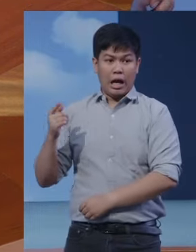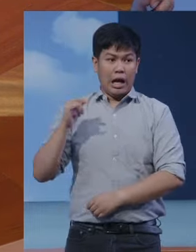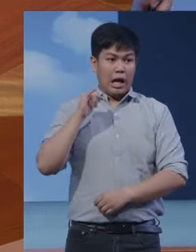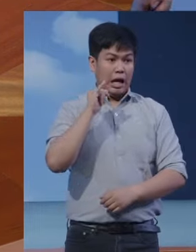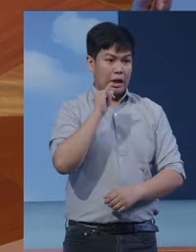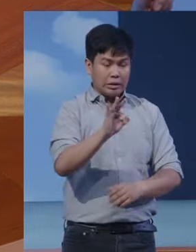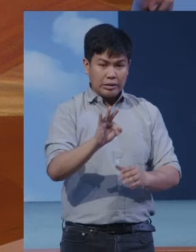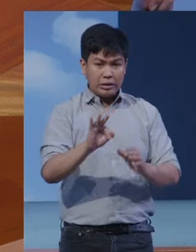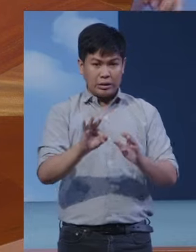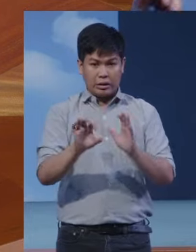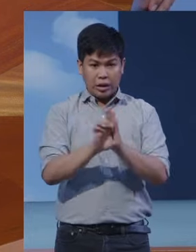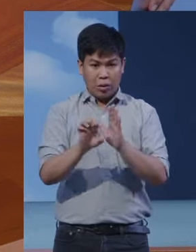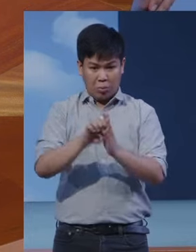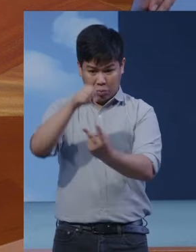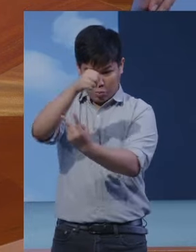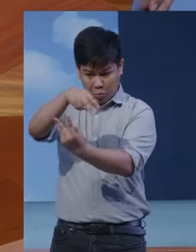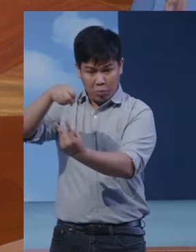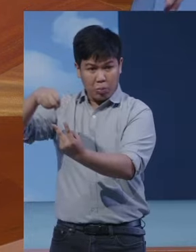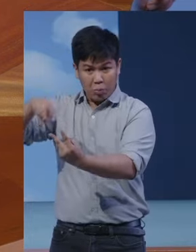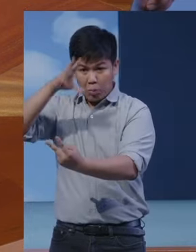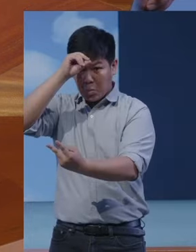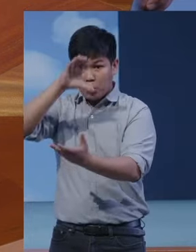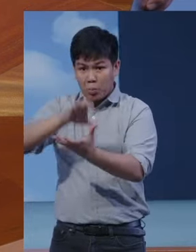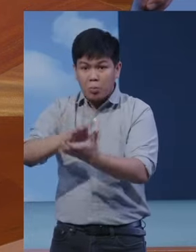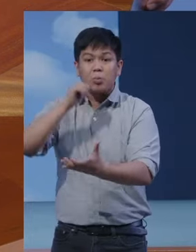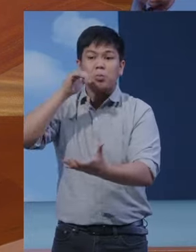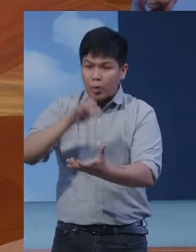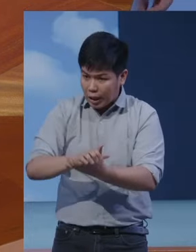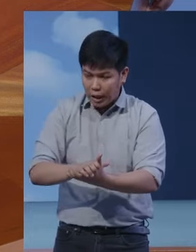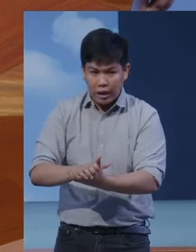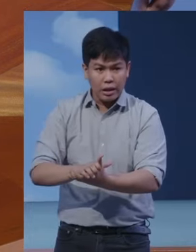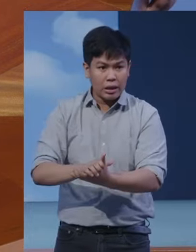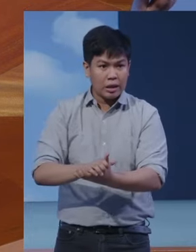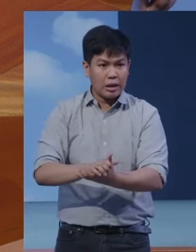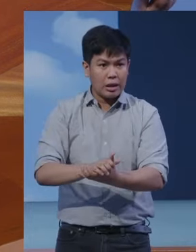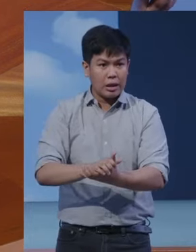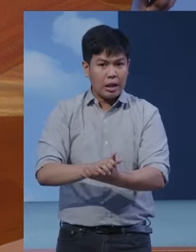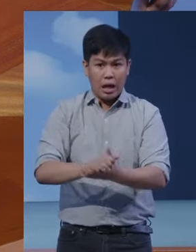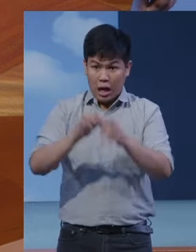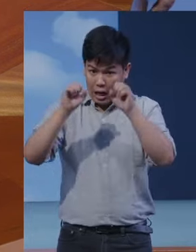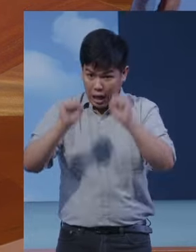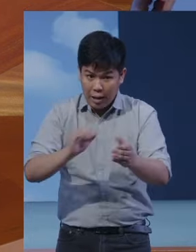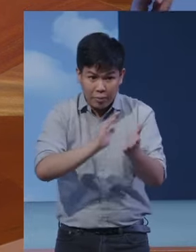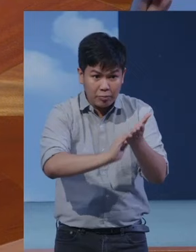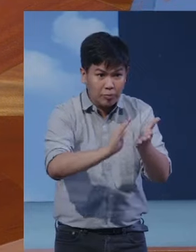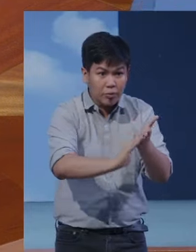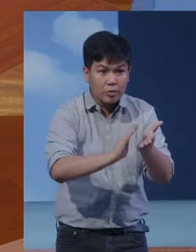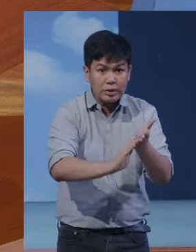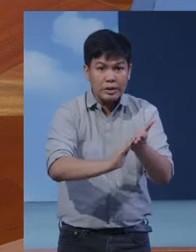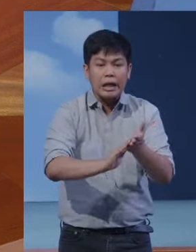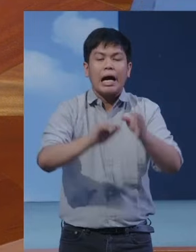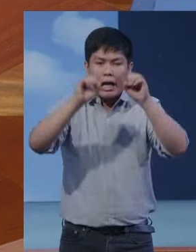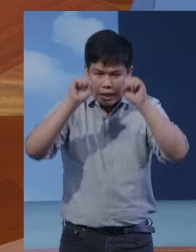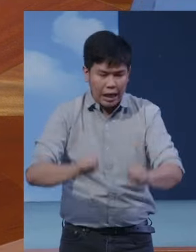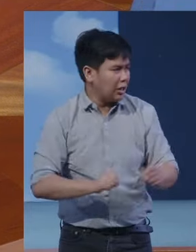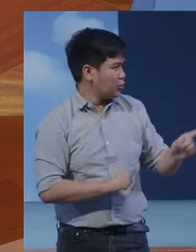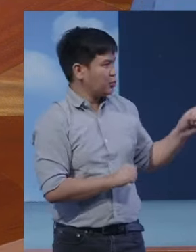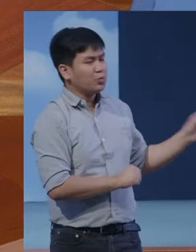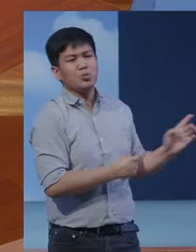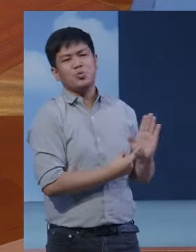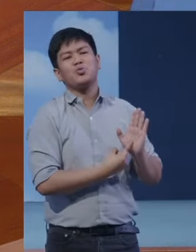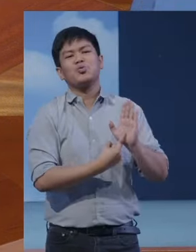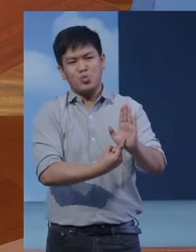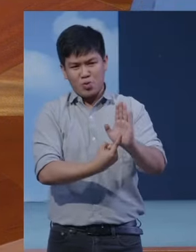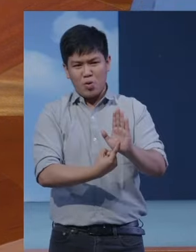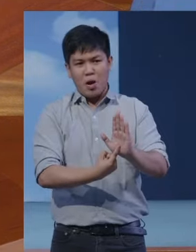ng unfaithfulness ng inyong partner Posible bang mag-give Yes mas magandang mag